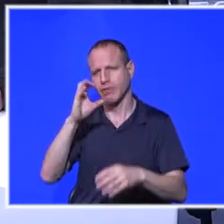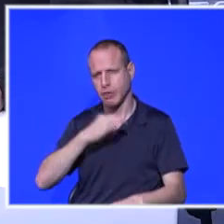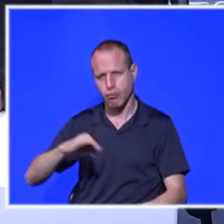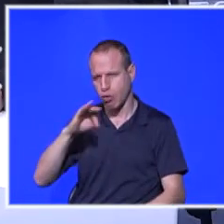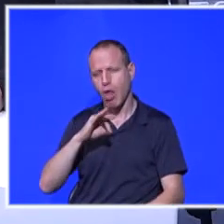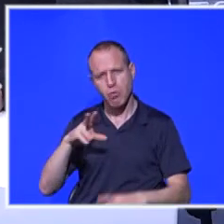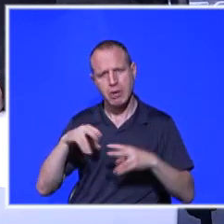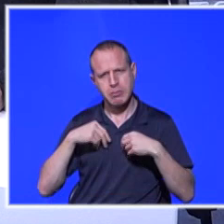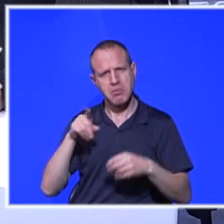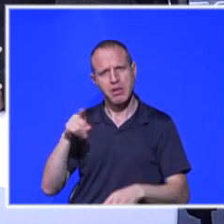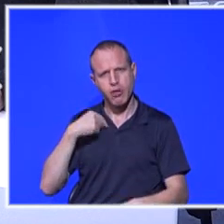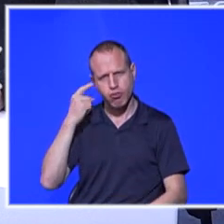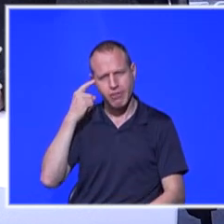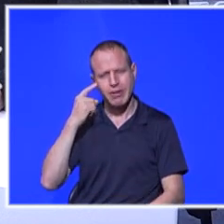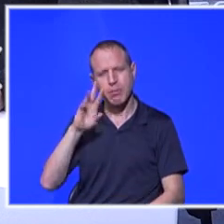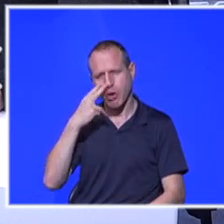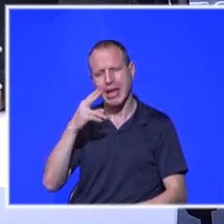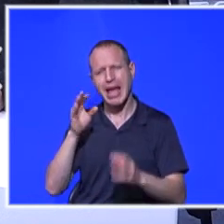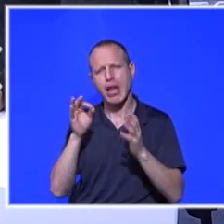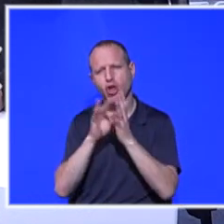הסקר שאלינו היום בבוקר.